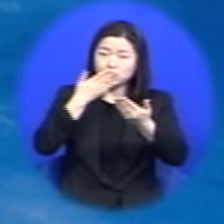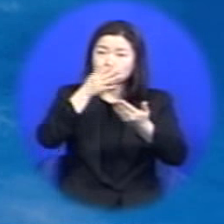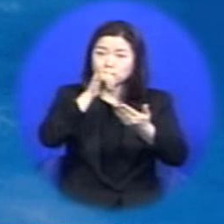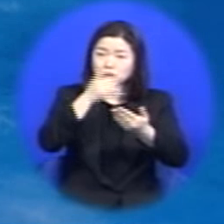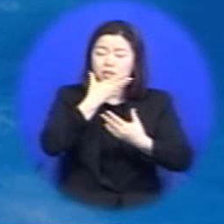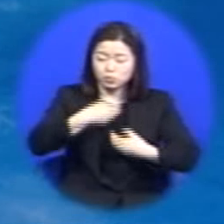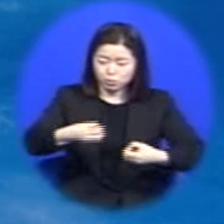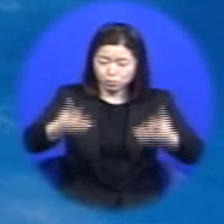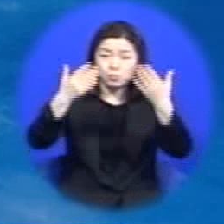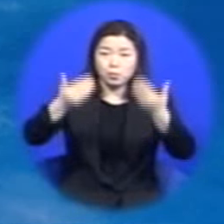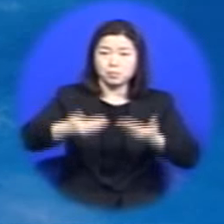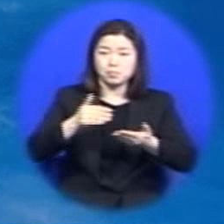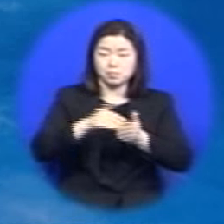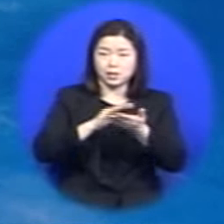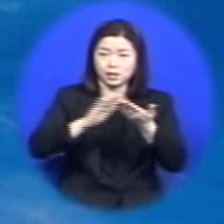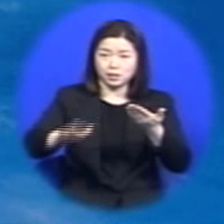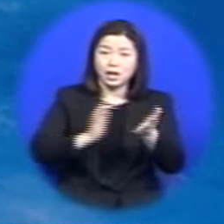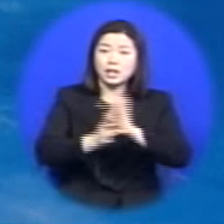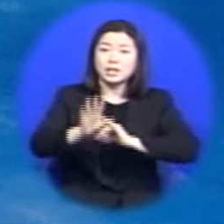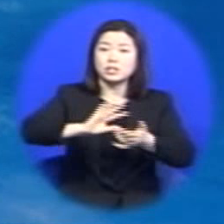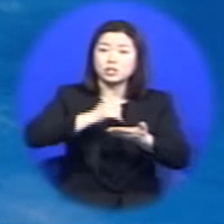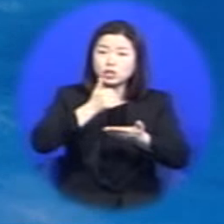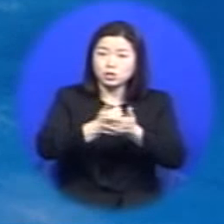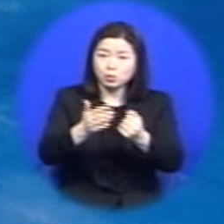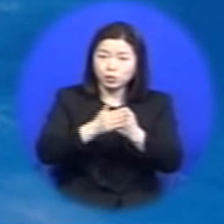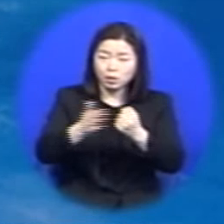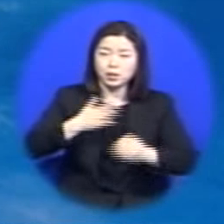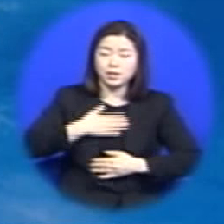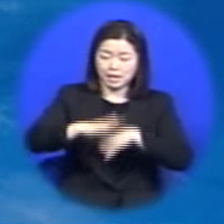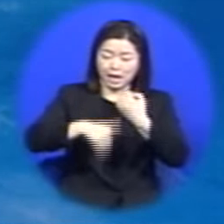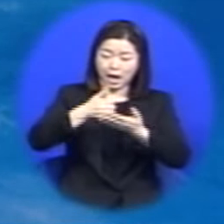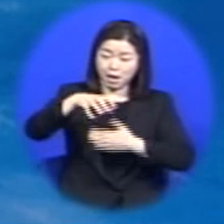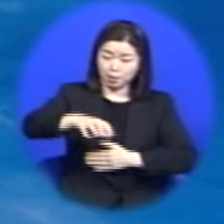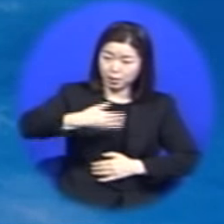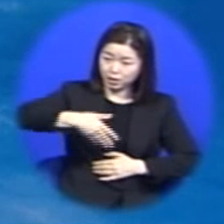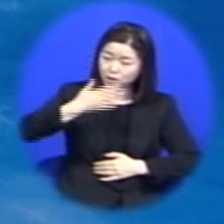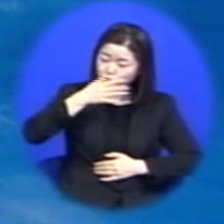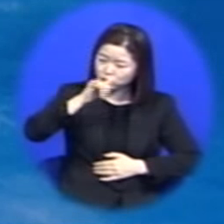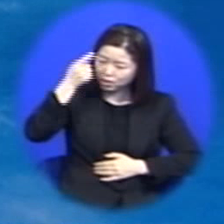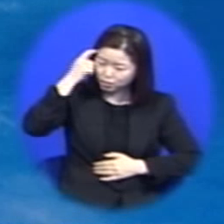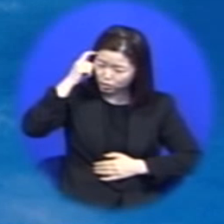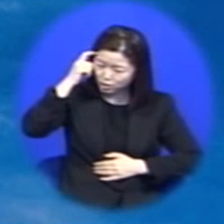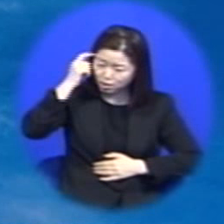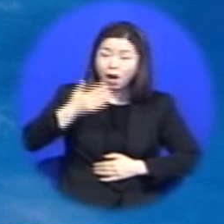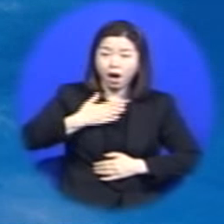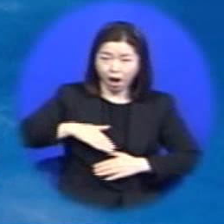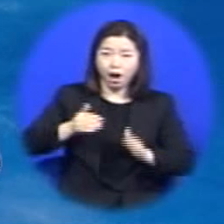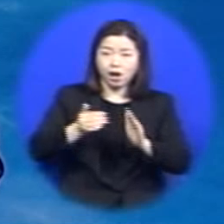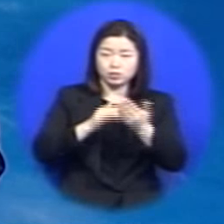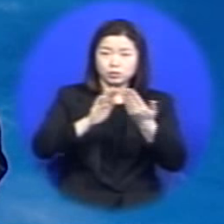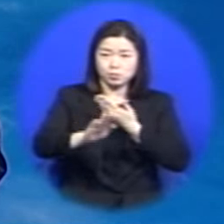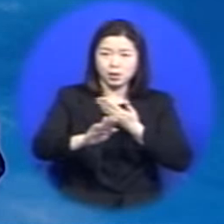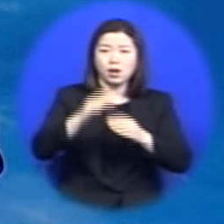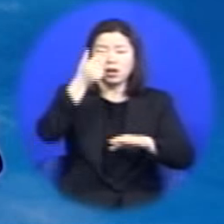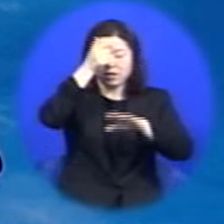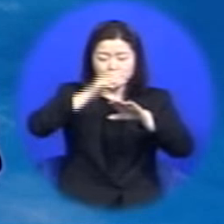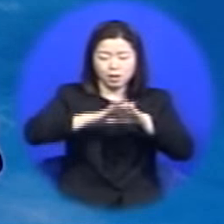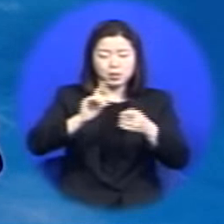받았다. 예수 그리스도 때문에 나는 하나님께 나아갈 수 있게 됐다는 사실을 알게 되면 예배는